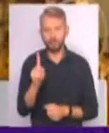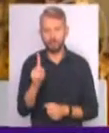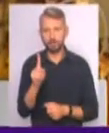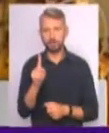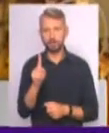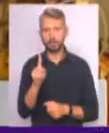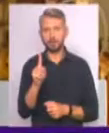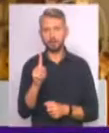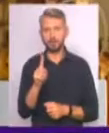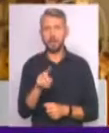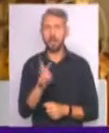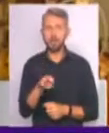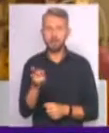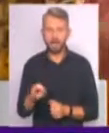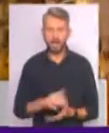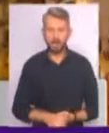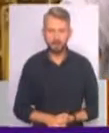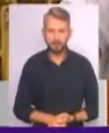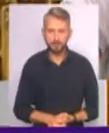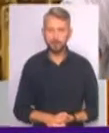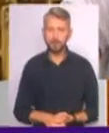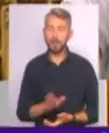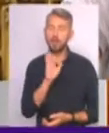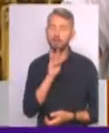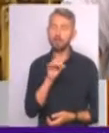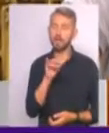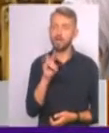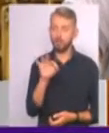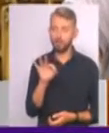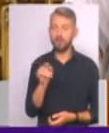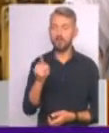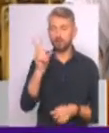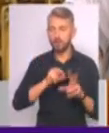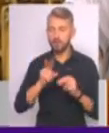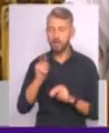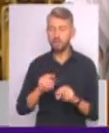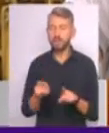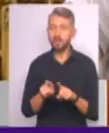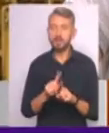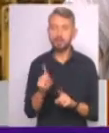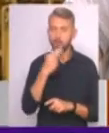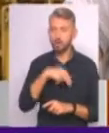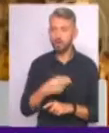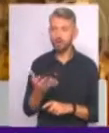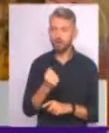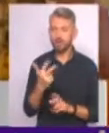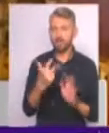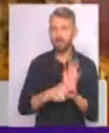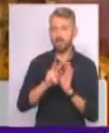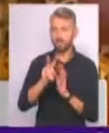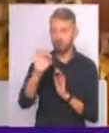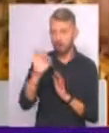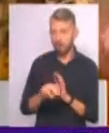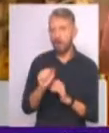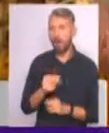223-09-71, Марина Михайлівна. Пані Марина, отже, ви вважаєте все-таки, що краще брати от 82, але